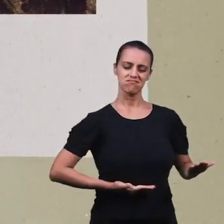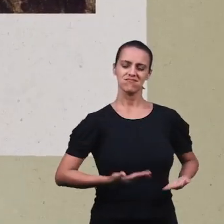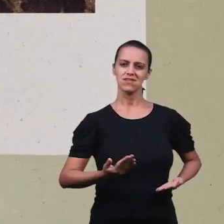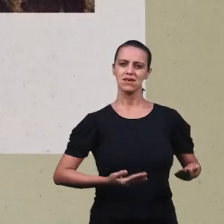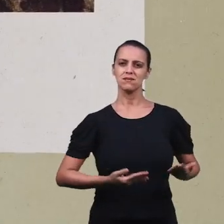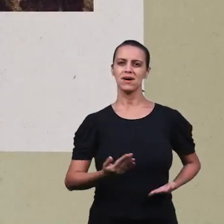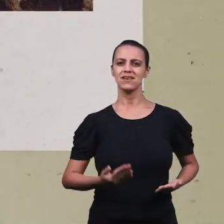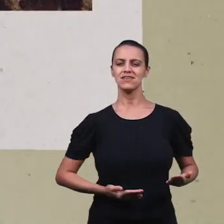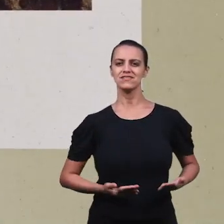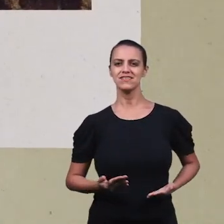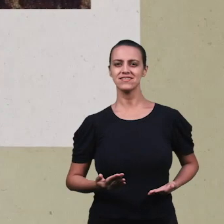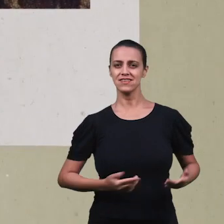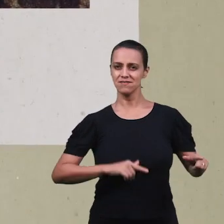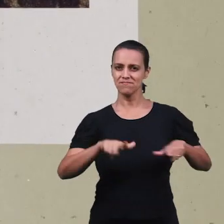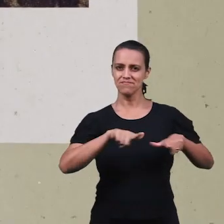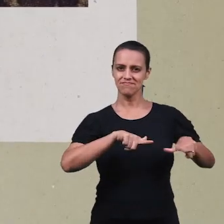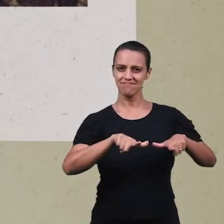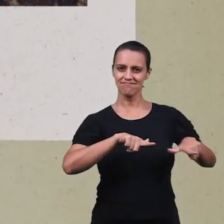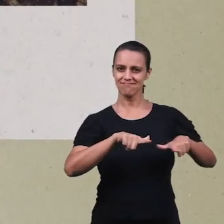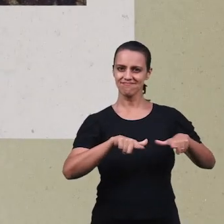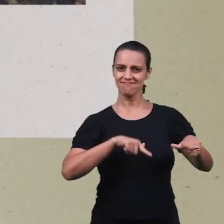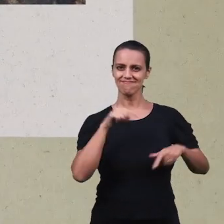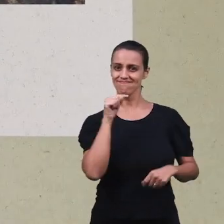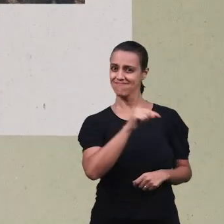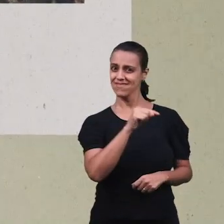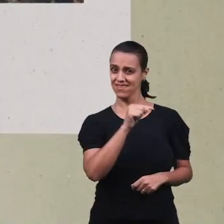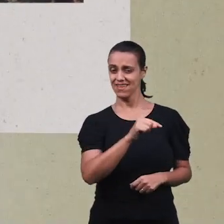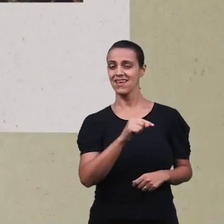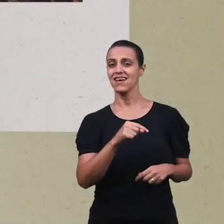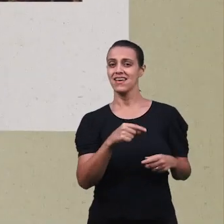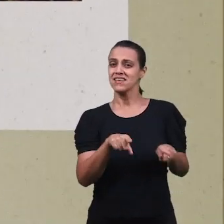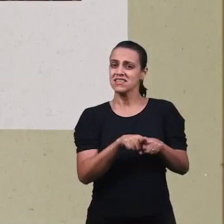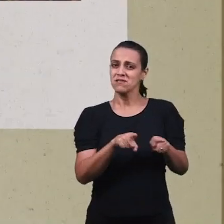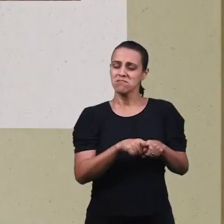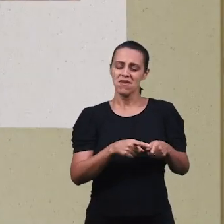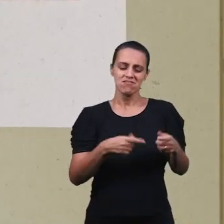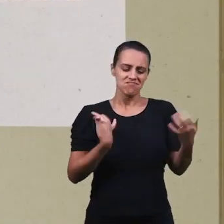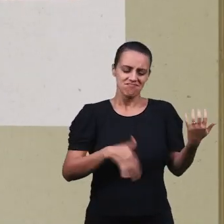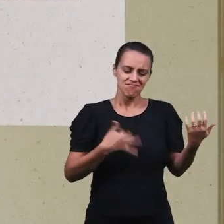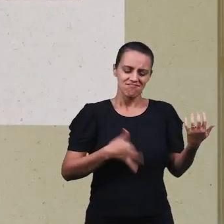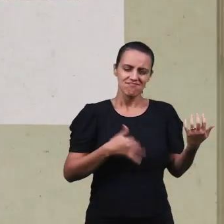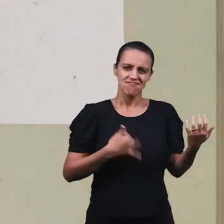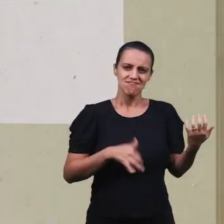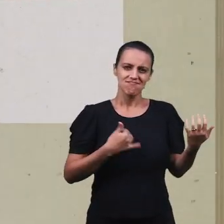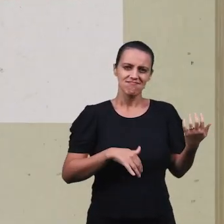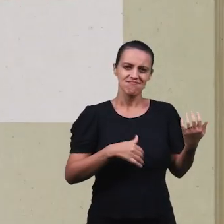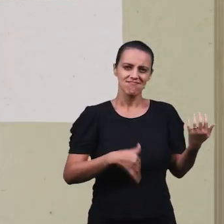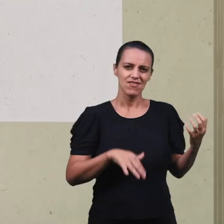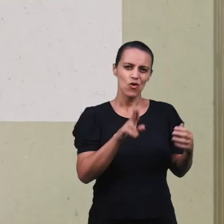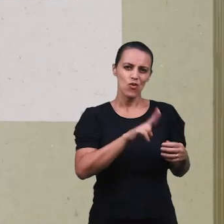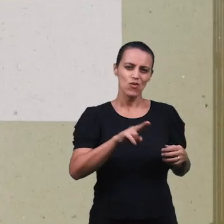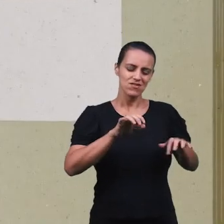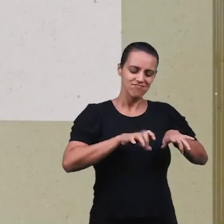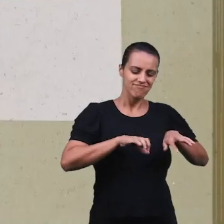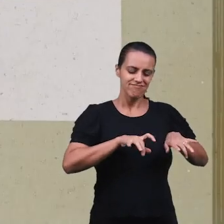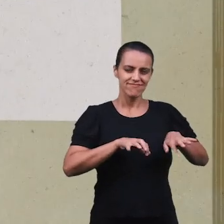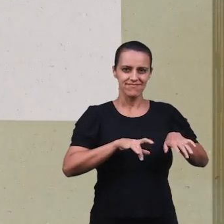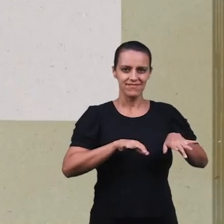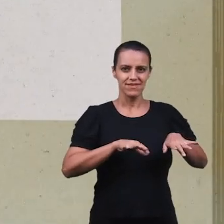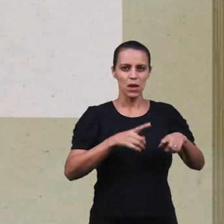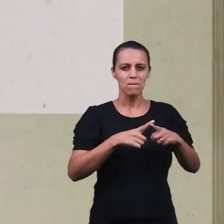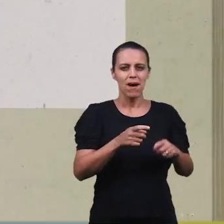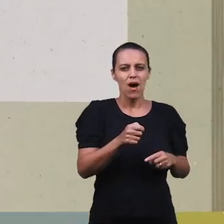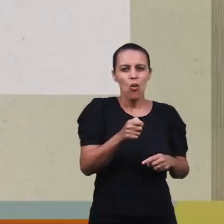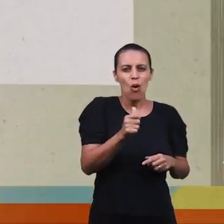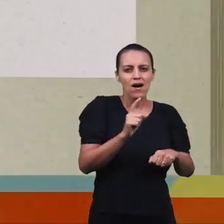il était dans la marine et s'est donné à la musique en se dédiant continuellement à son perfectionnement.